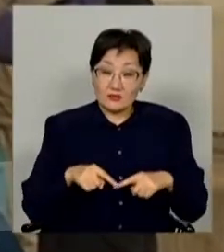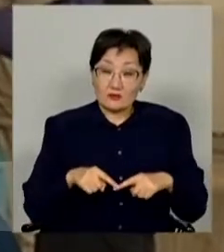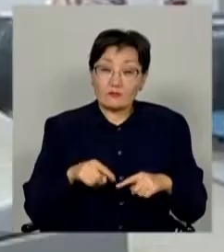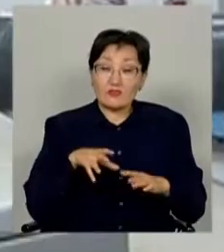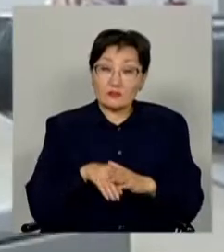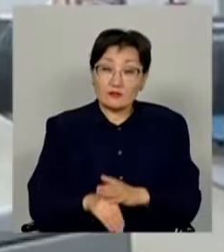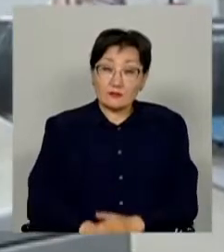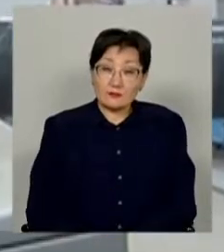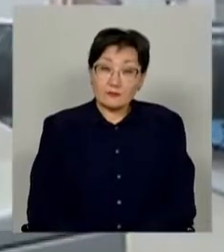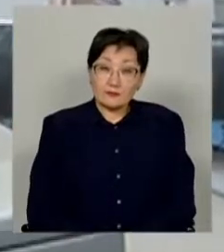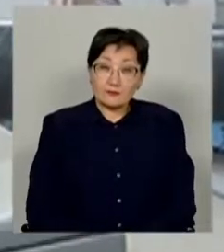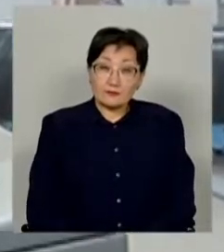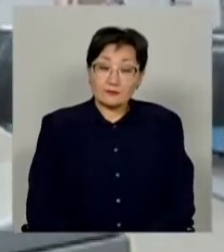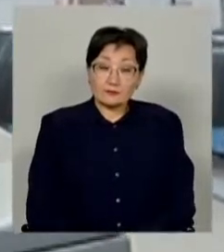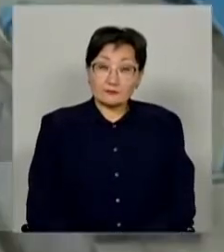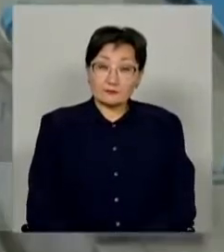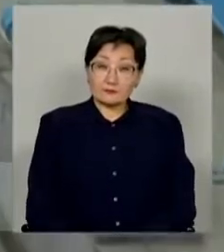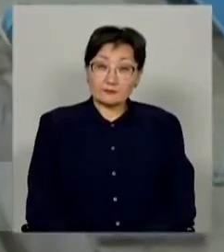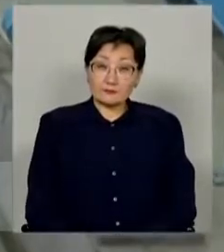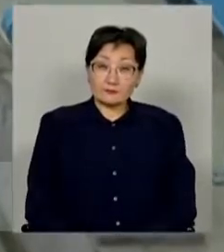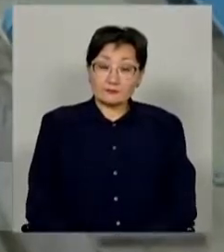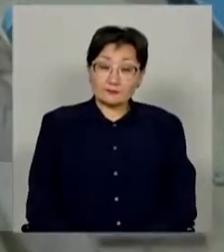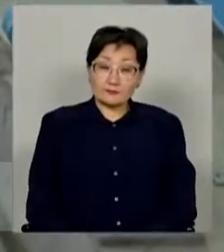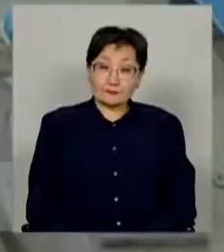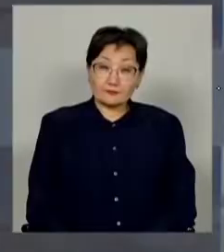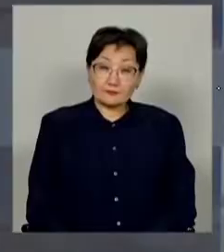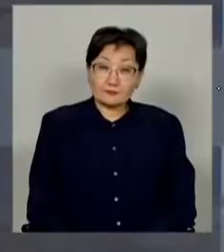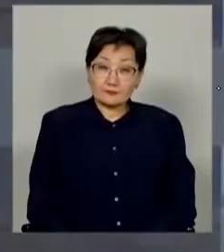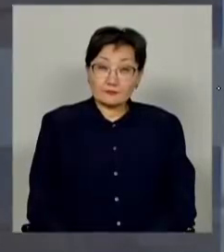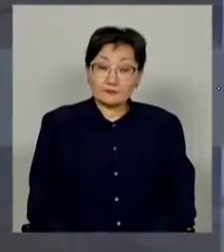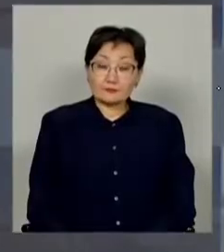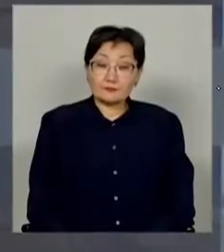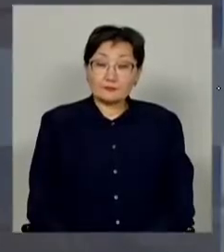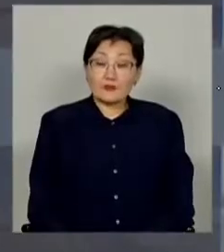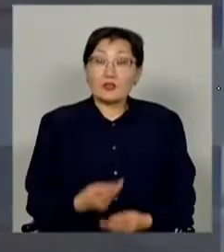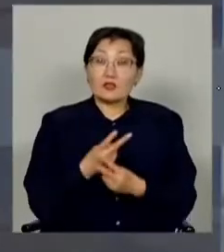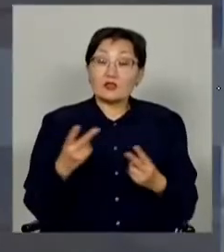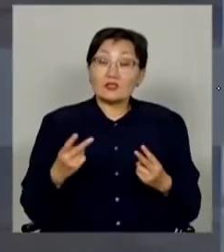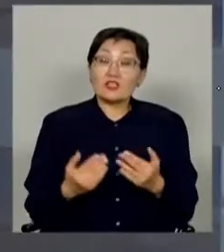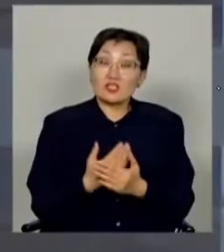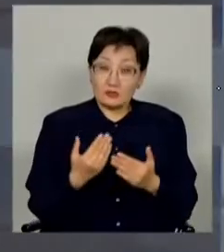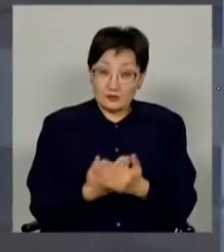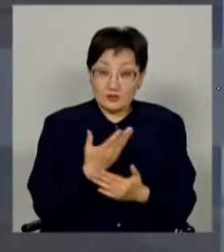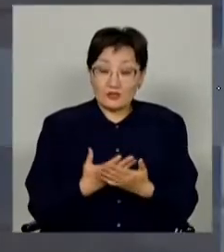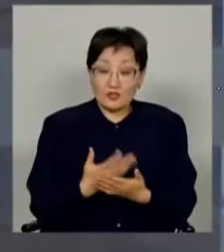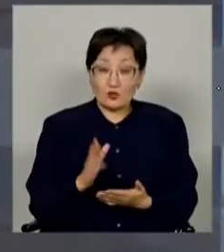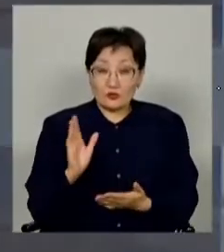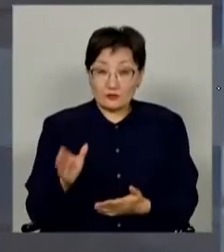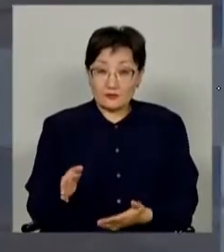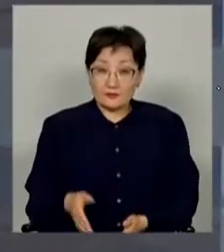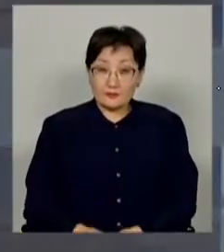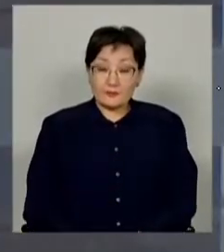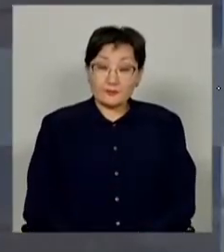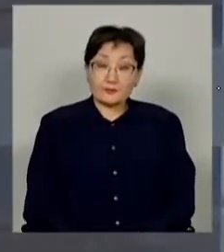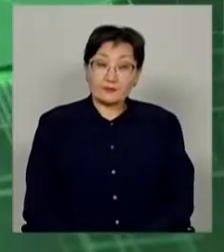тиеді. Лағат Арғын, Ернат Болатбек, Алматы телеарнасы. Құрметті көрермен, жаңалықтардың екінші жартысынан